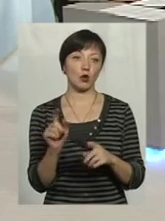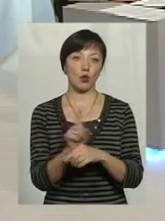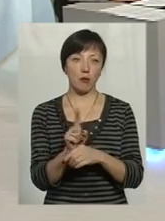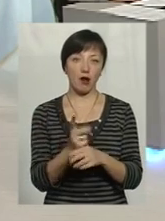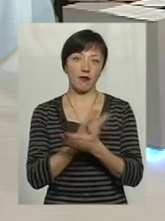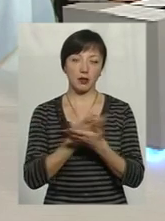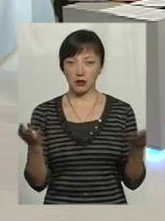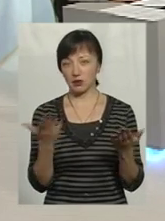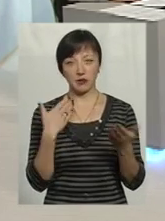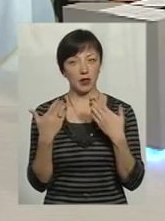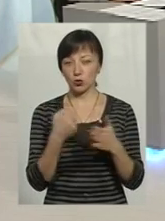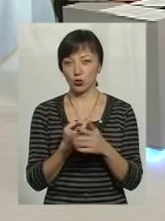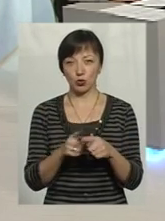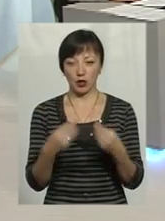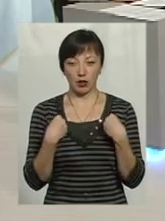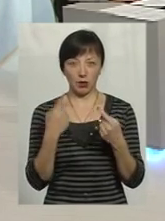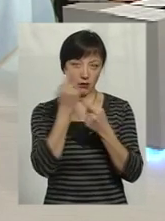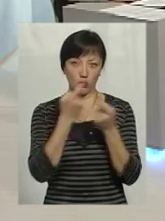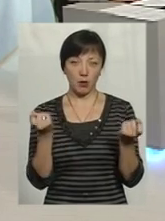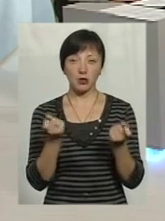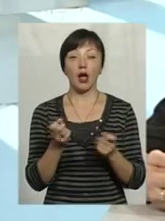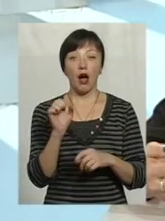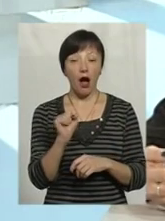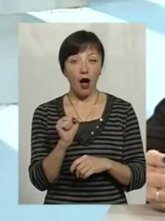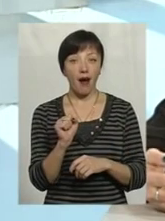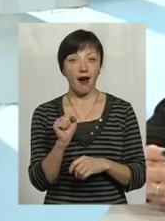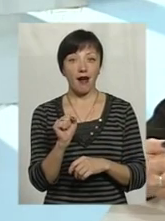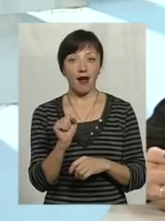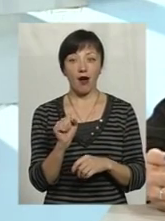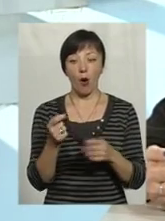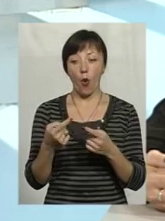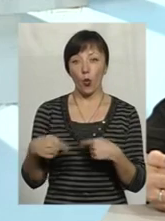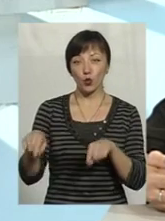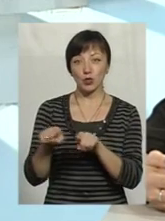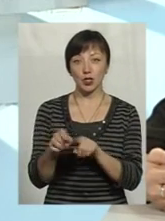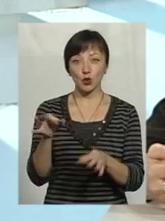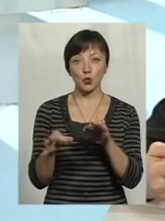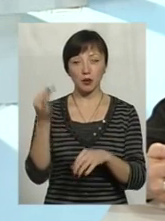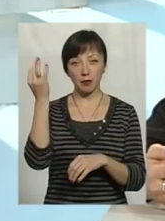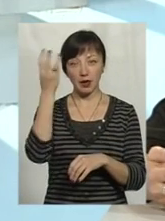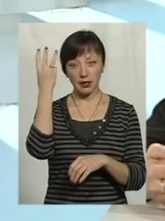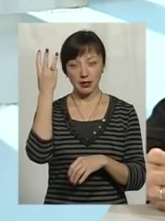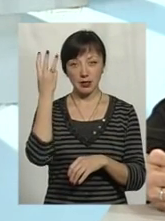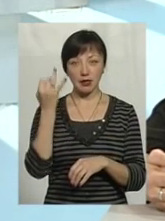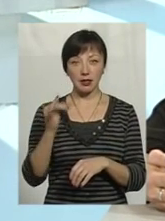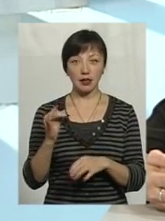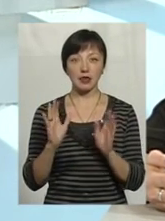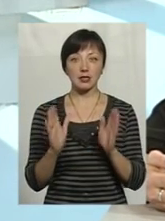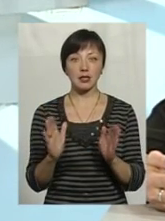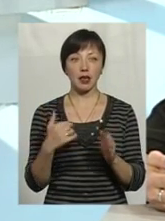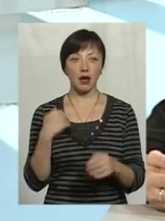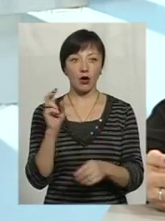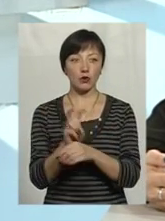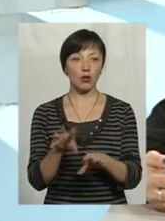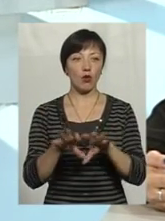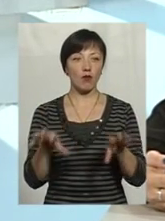нормально, відкрито до цього поставилися і надали нам цю інформацію. В той же час окружний суд Хмельницький, тільки там я ходила просто